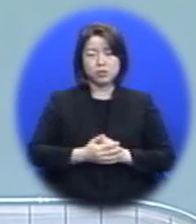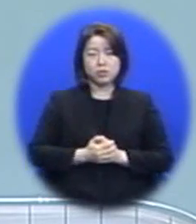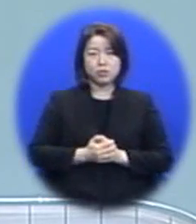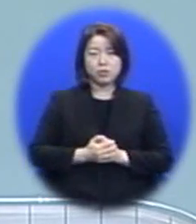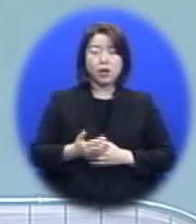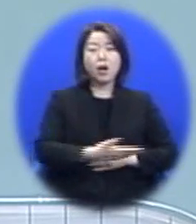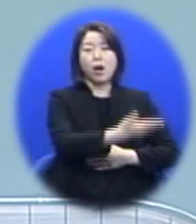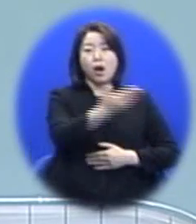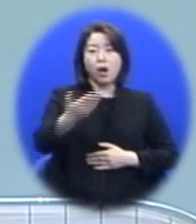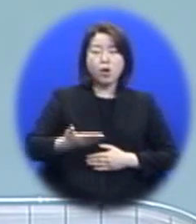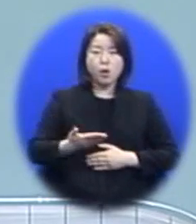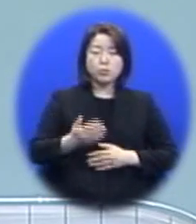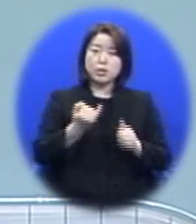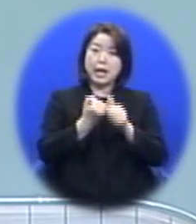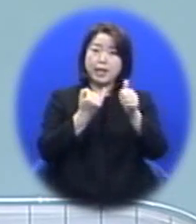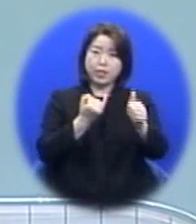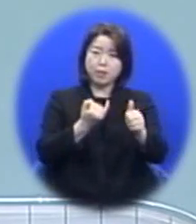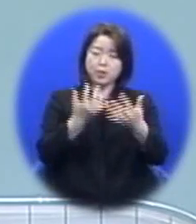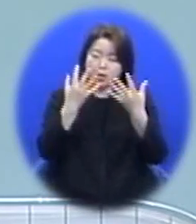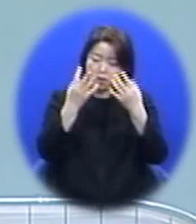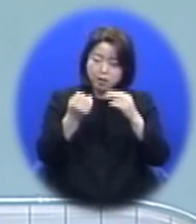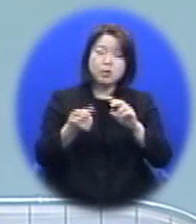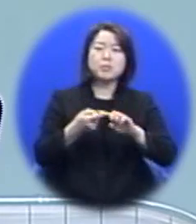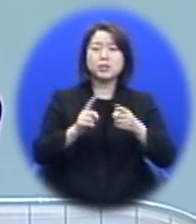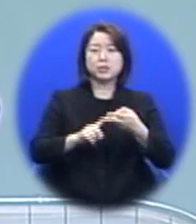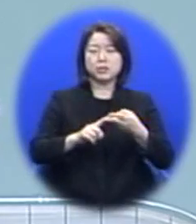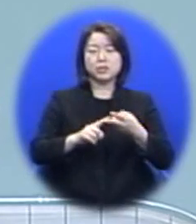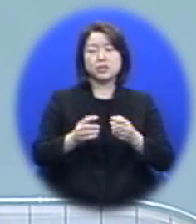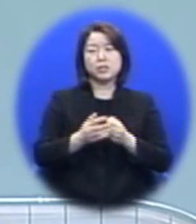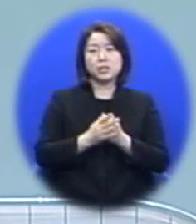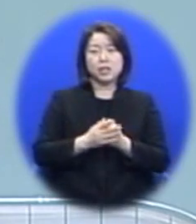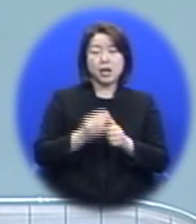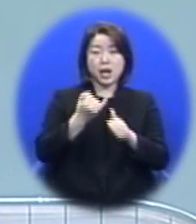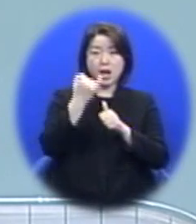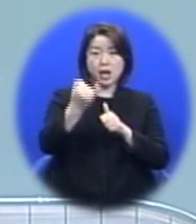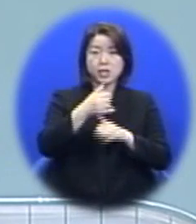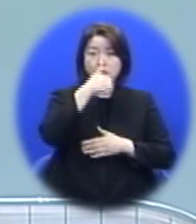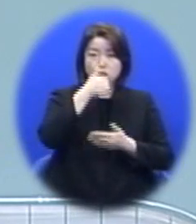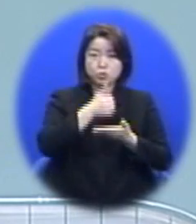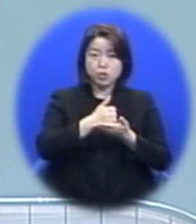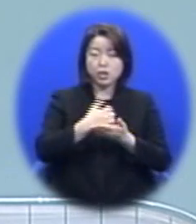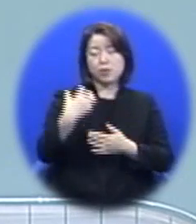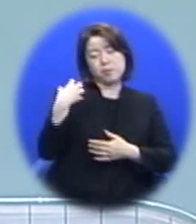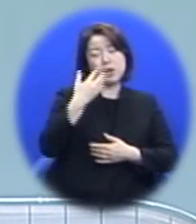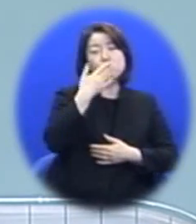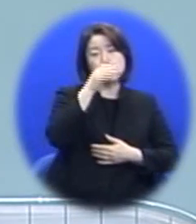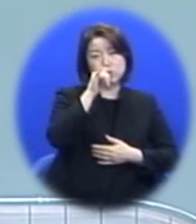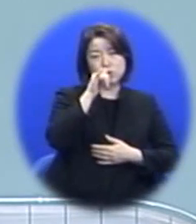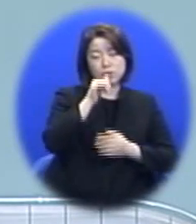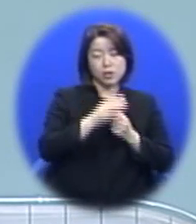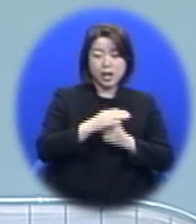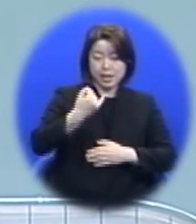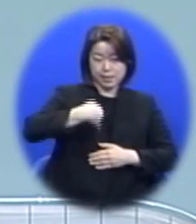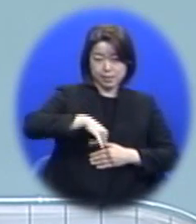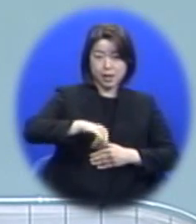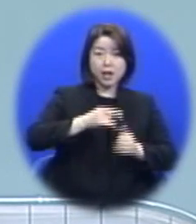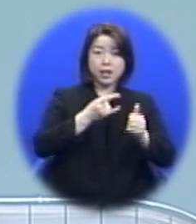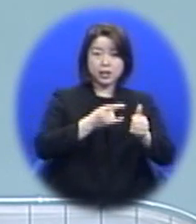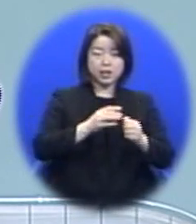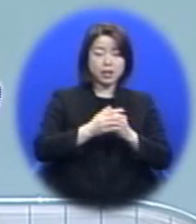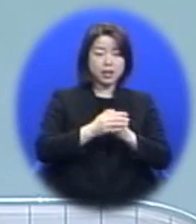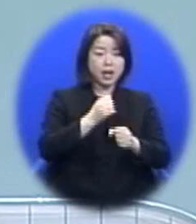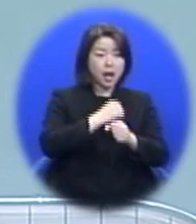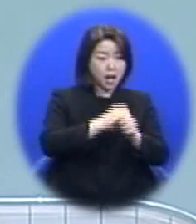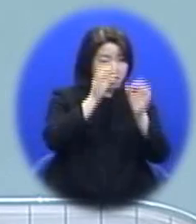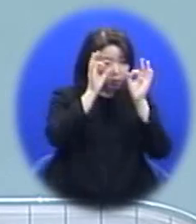여러분 남편은 얼마든지 아내의 허물과 죄를 뒤집어 쓸 수 있습니다. 딸에게 하는 거 보면 알아요.